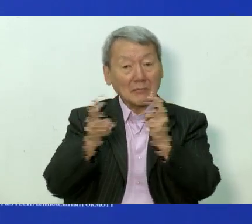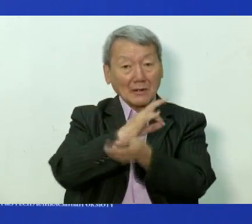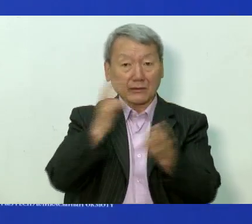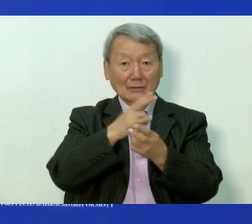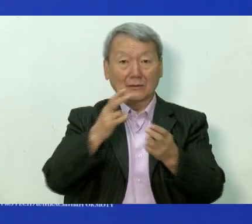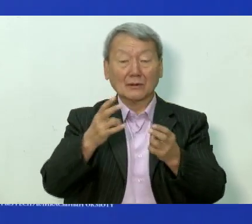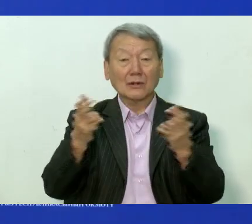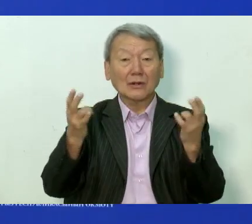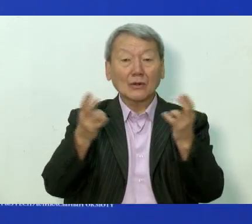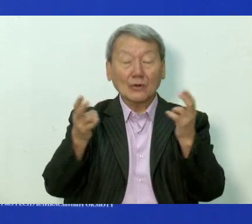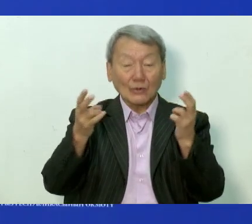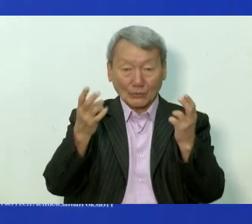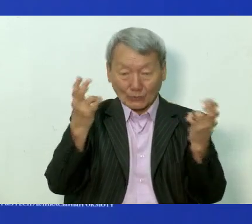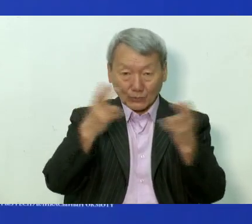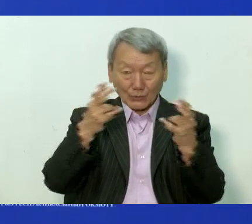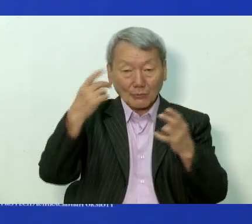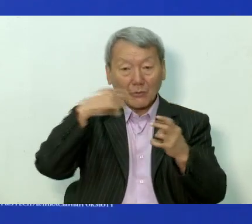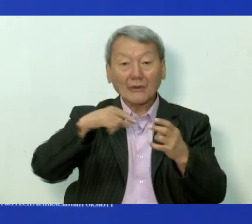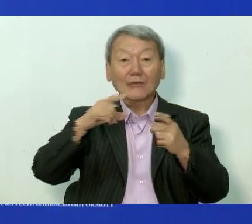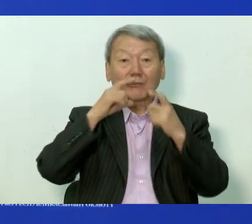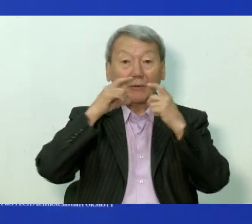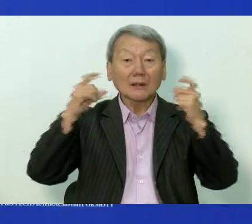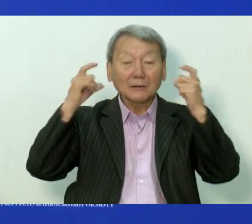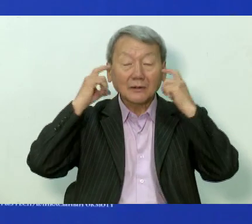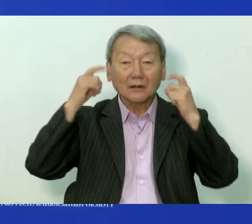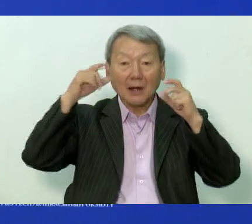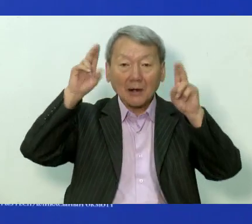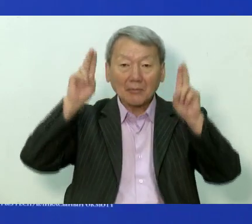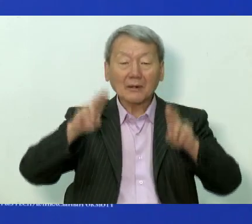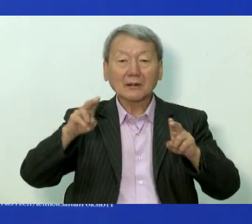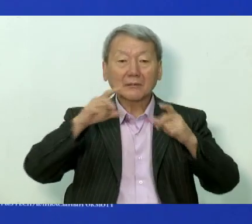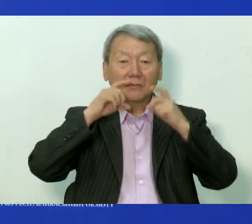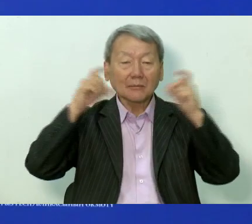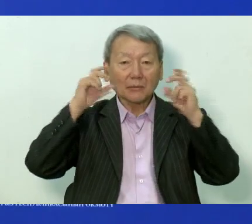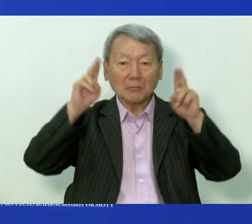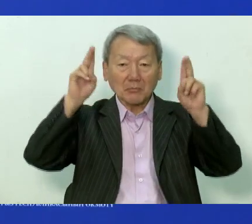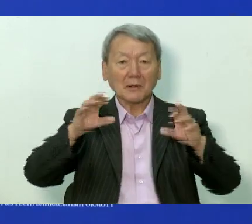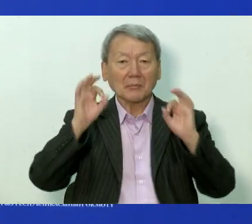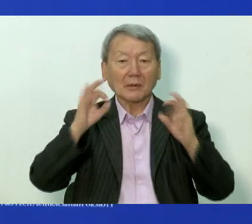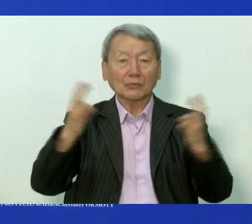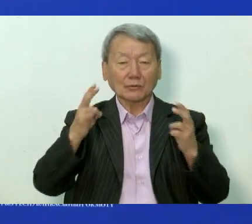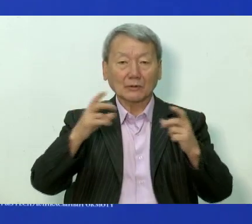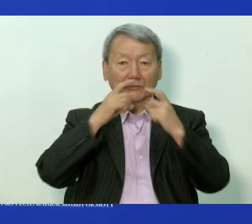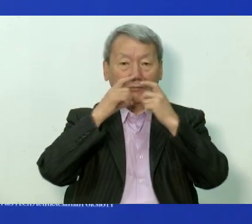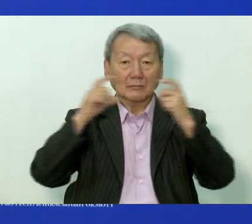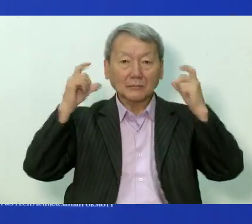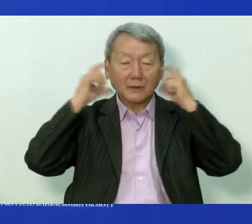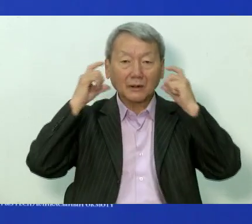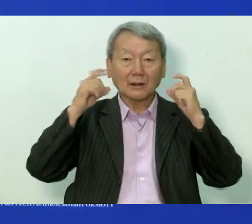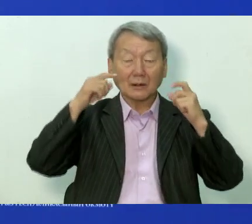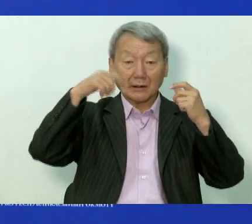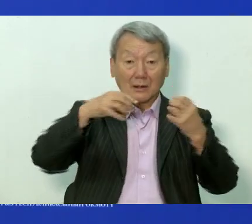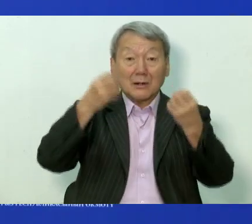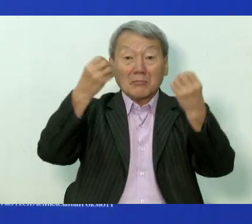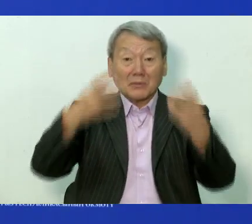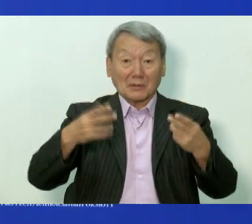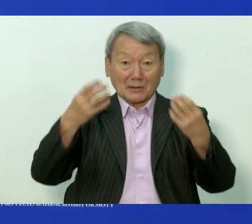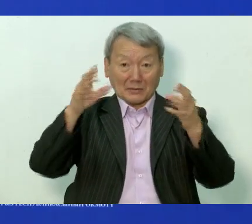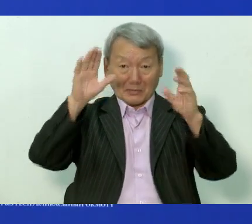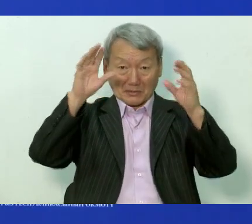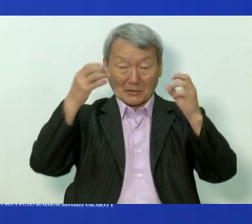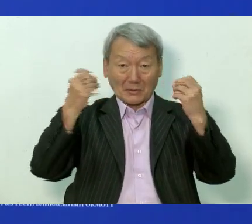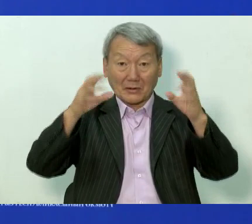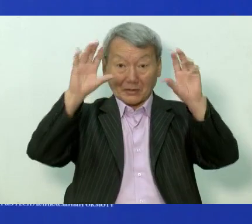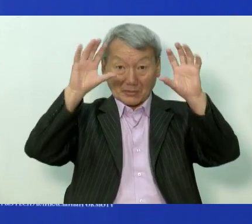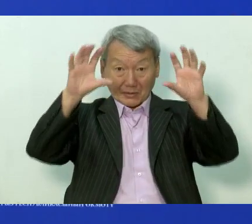Необходимо уделять особое внимание правилам ношения масок. Это элементарные правила. Это